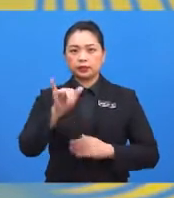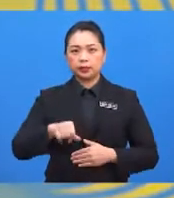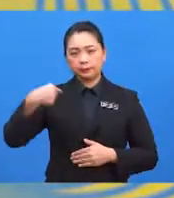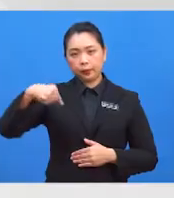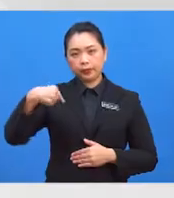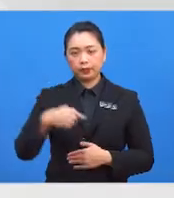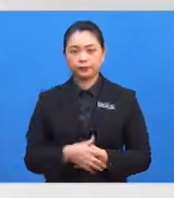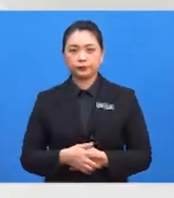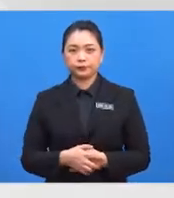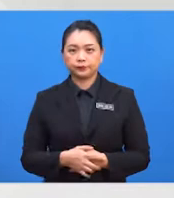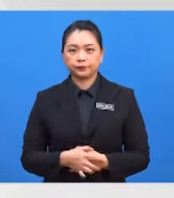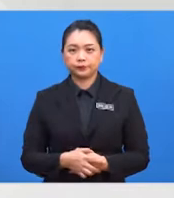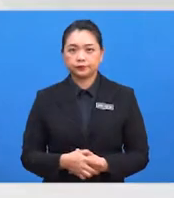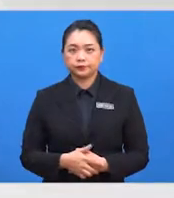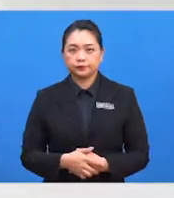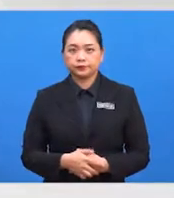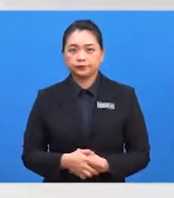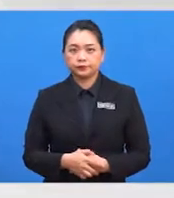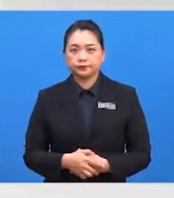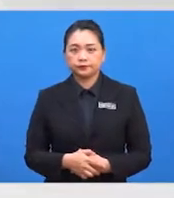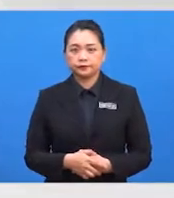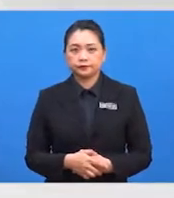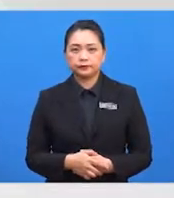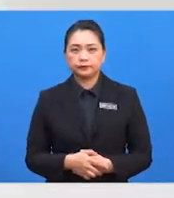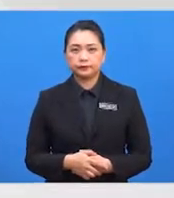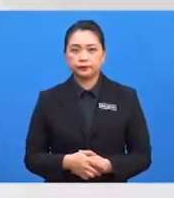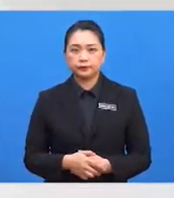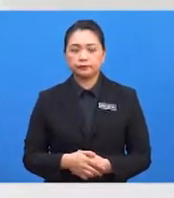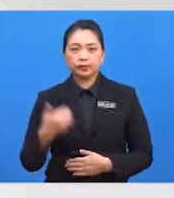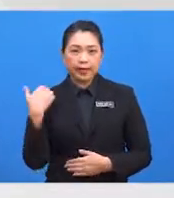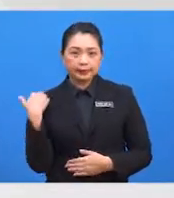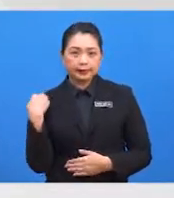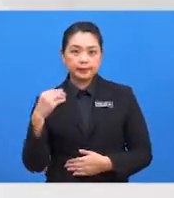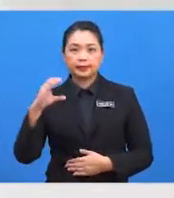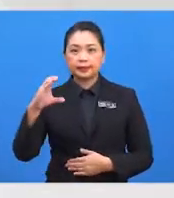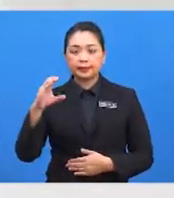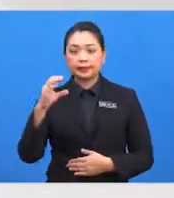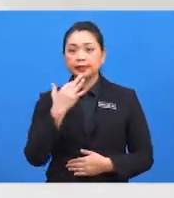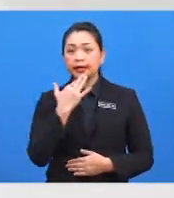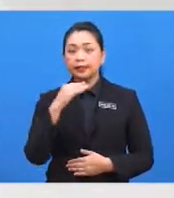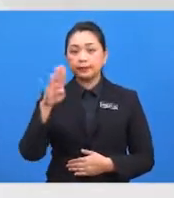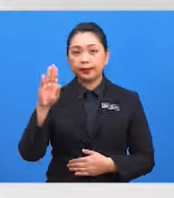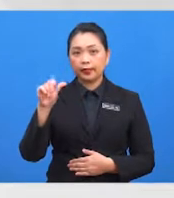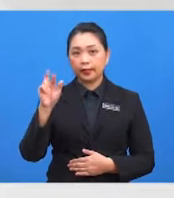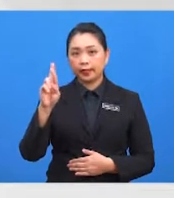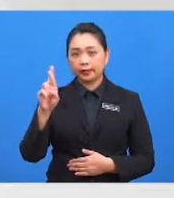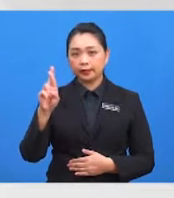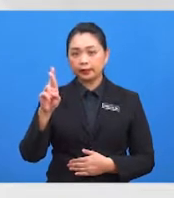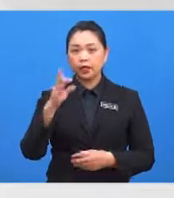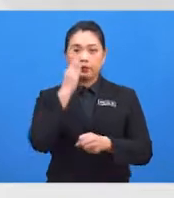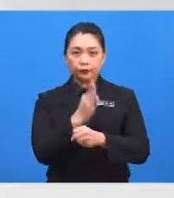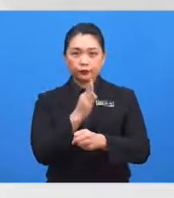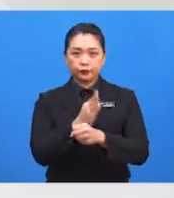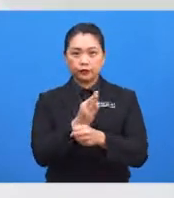berkualiti, iaitu mempunyai color bar. Color bar ini adalah